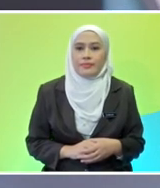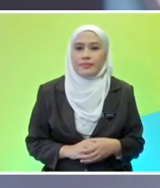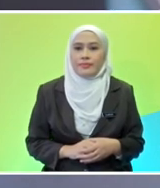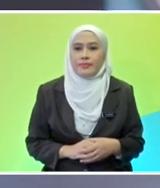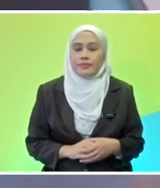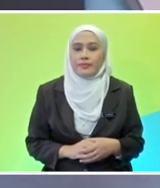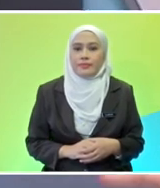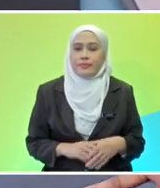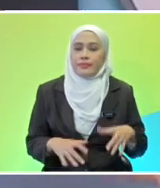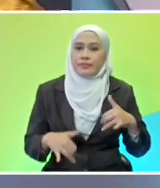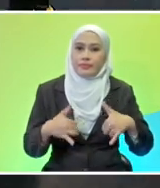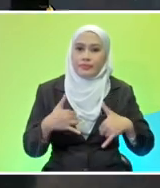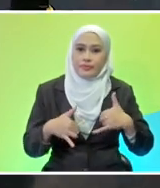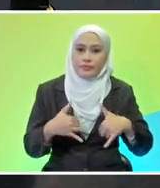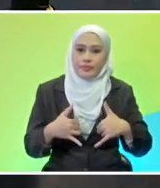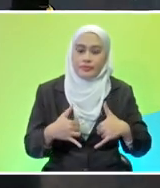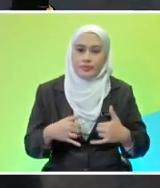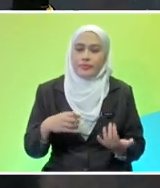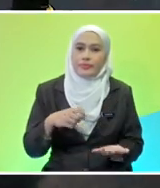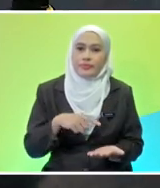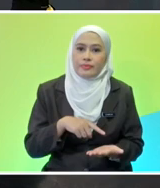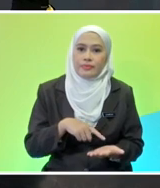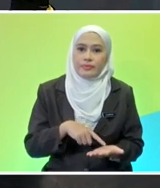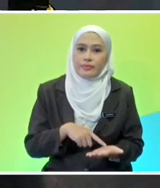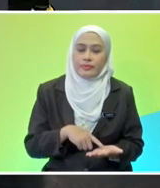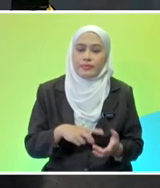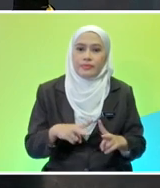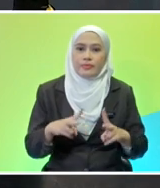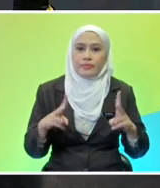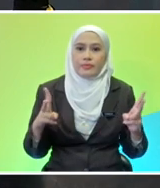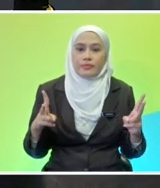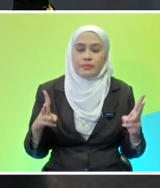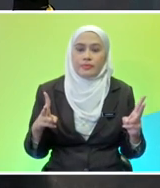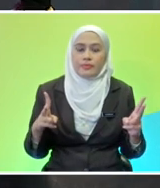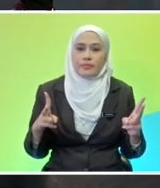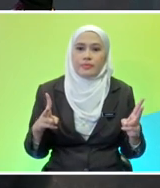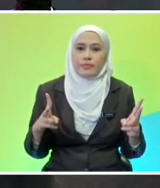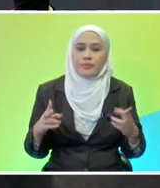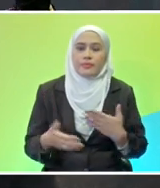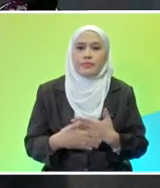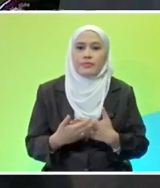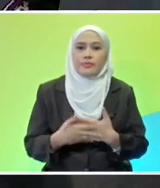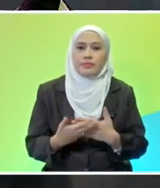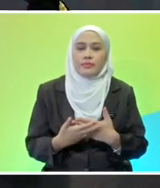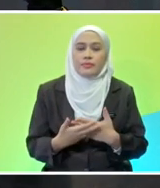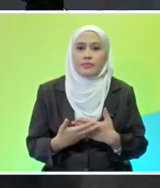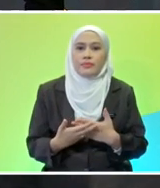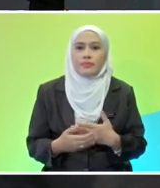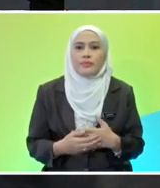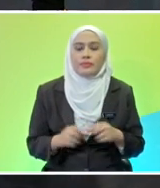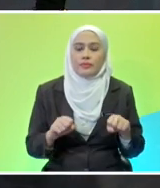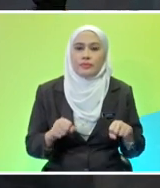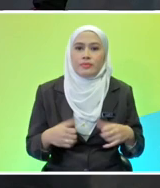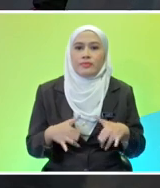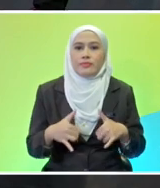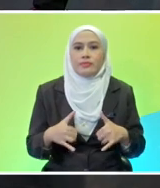Sebenarnya permainan ni sangat-sangat mudah dilaksanakan. Kita boleh main bersama-sama dengan ibu bapa kita, dengan